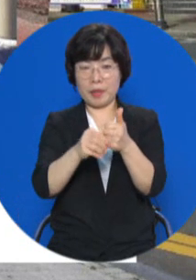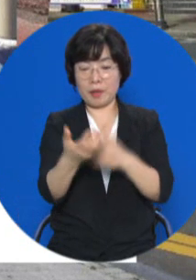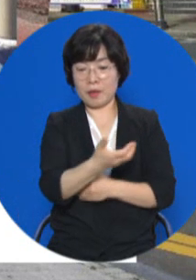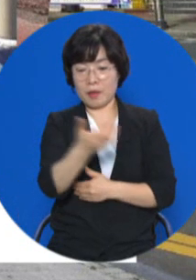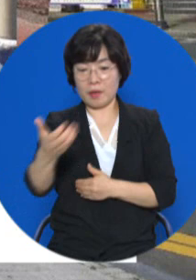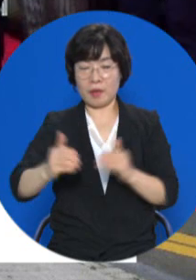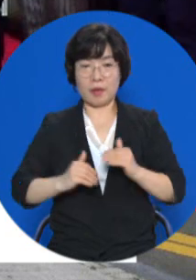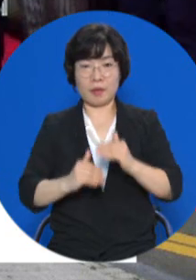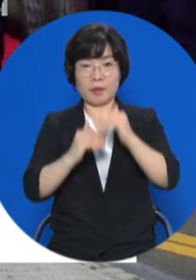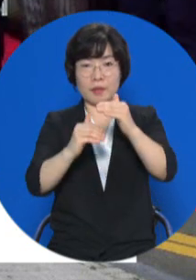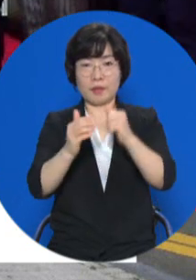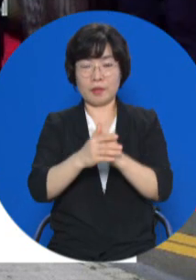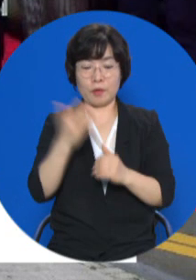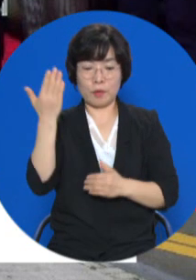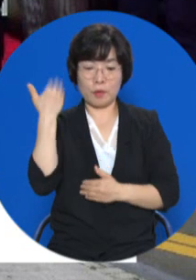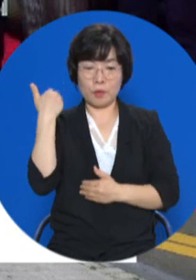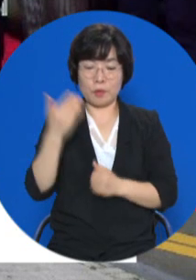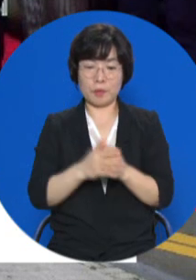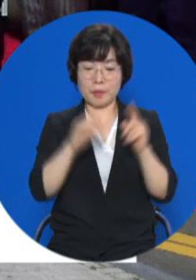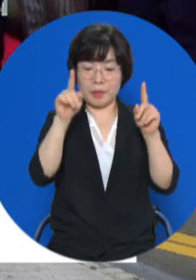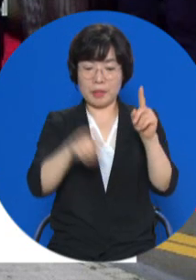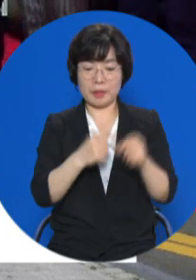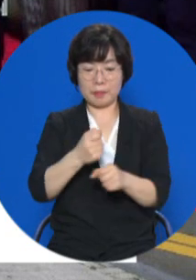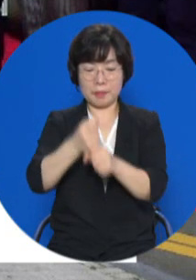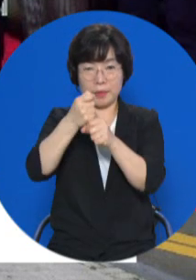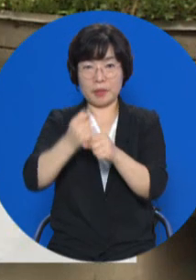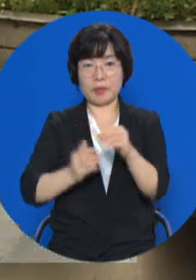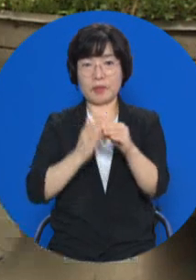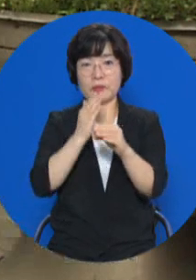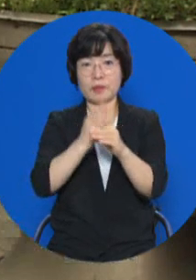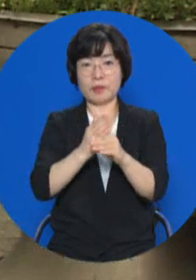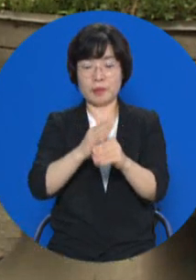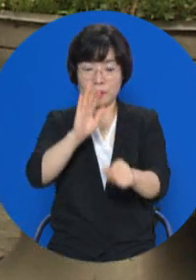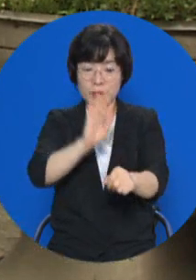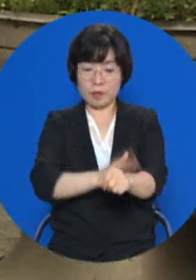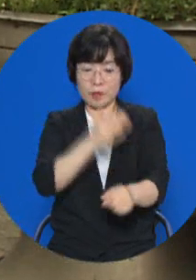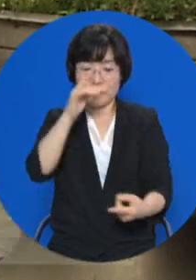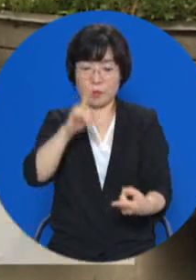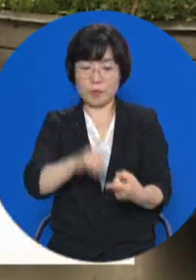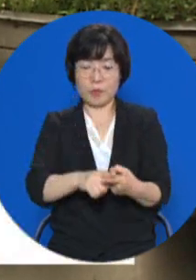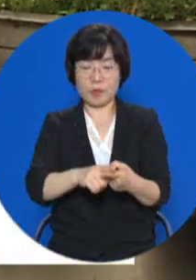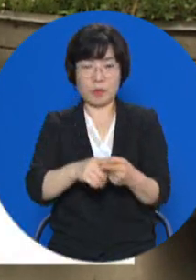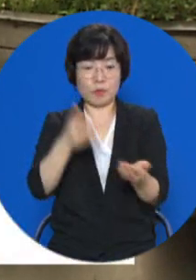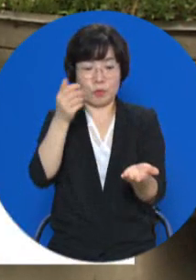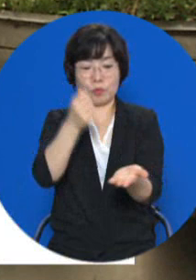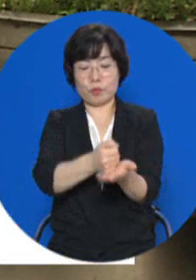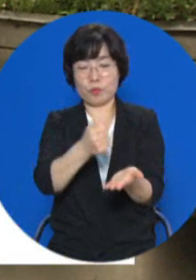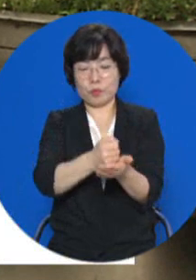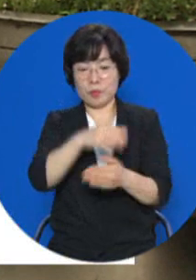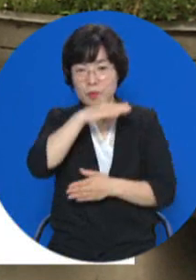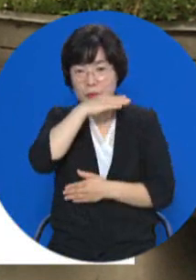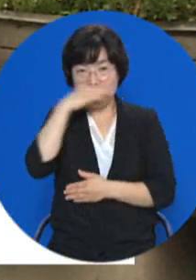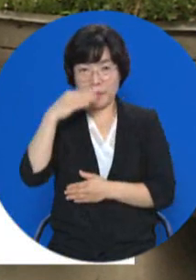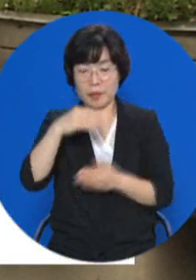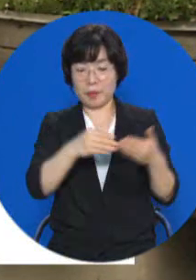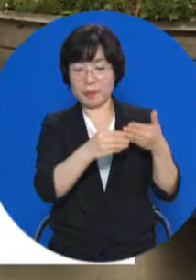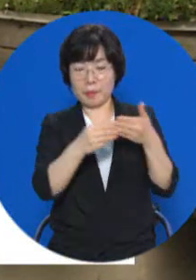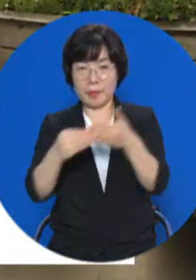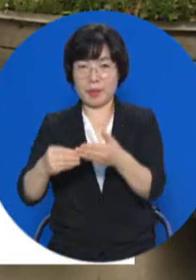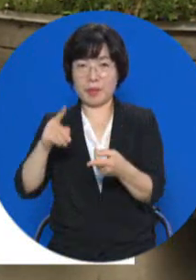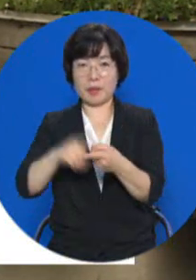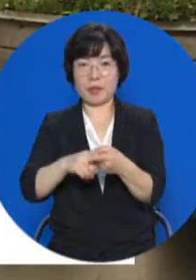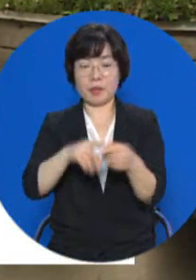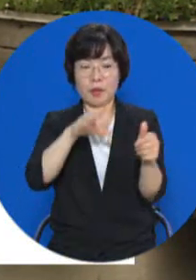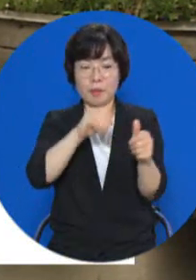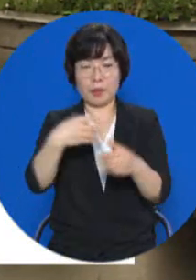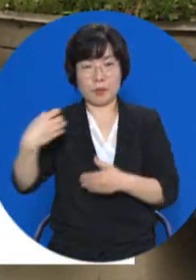절차에 나서면서 요즘은 1인 시위 중입니다. 잘못된 것들을 비춰주고 올바르게 그 선도하는 것이 하나의